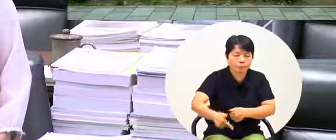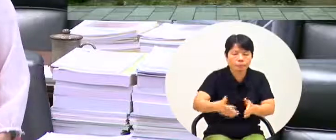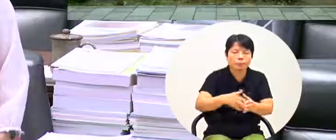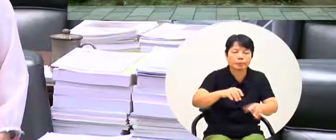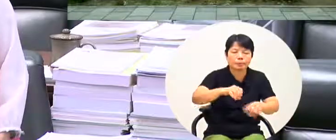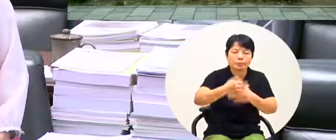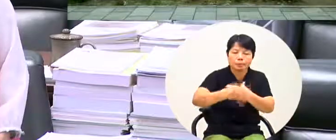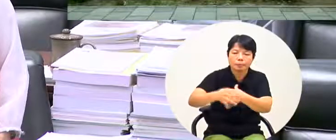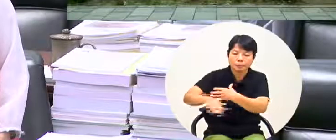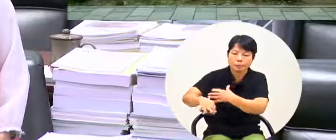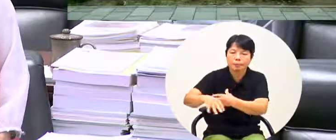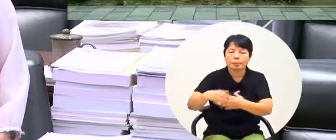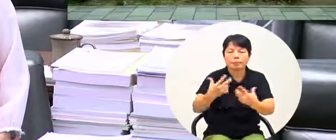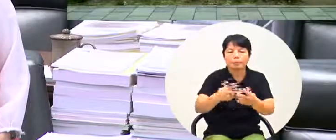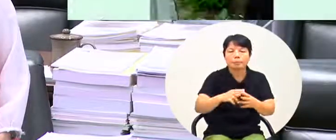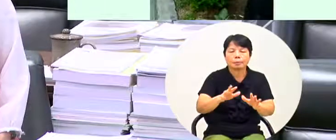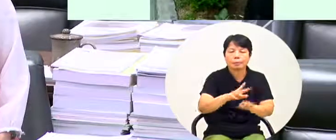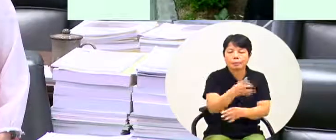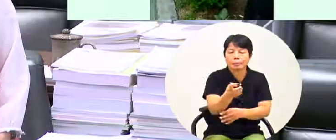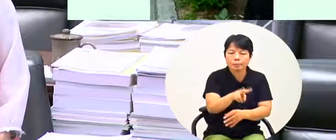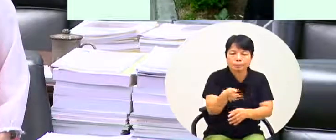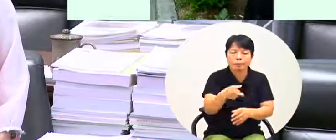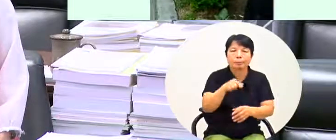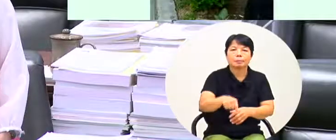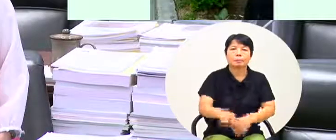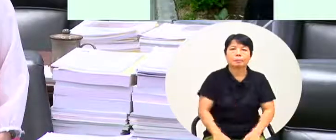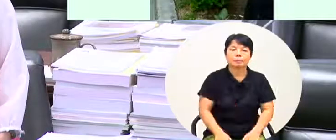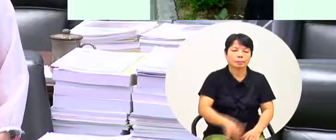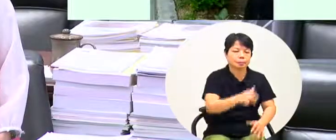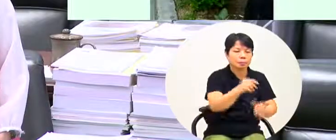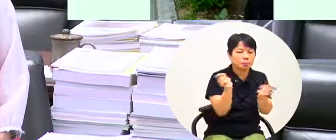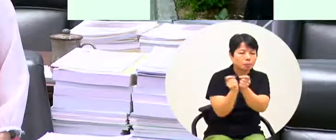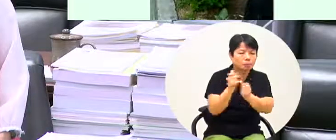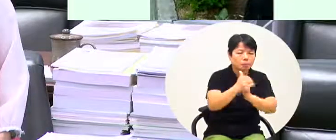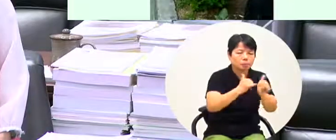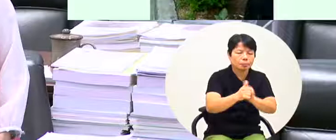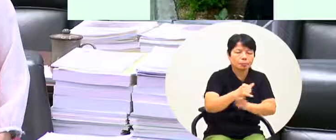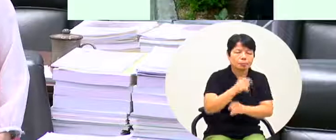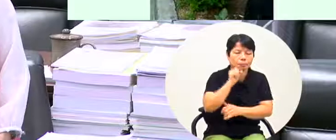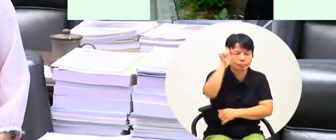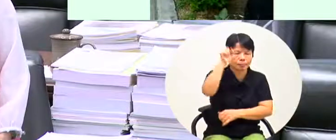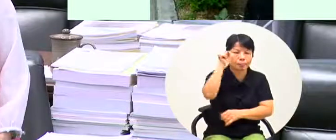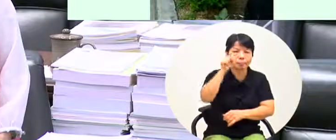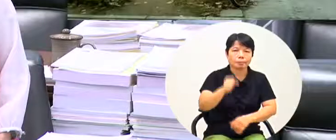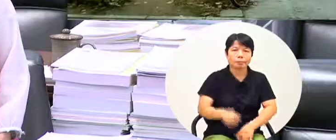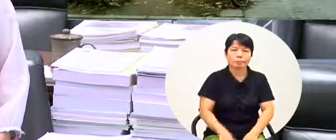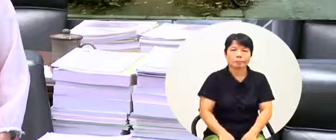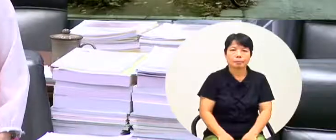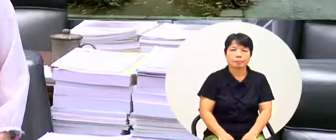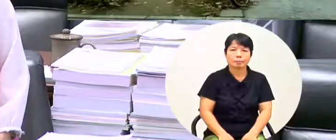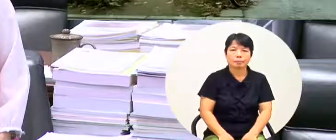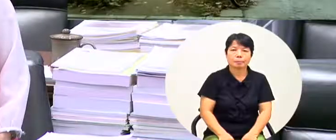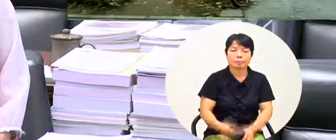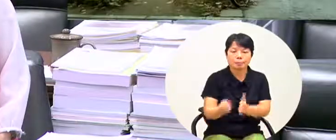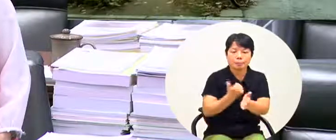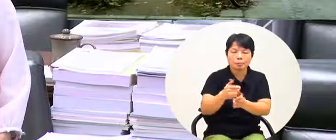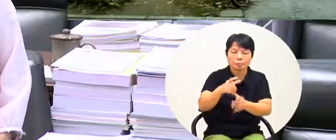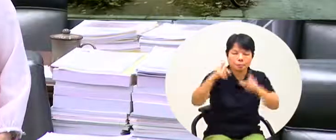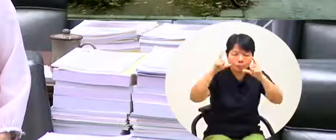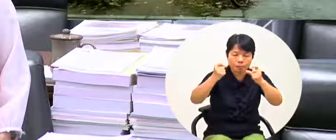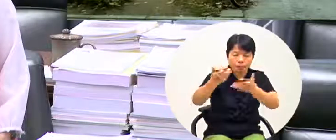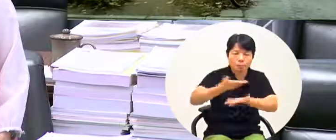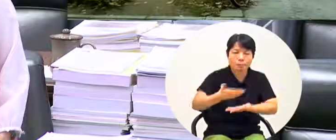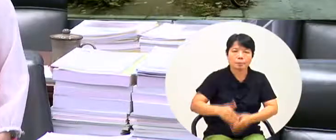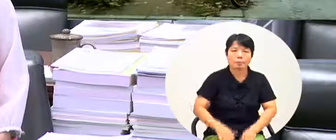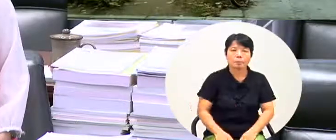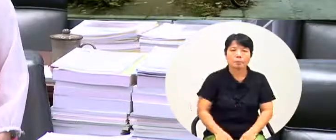那这边的居民一直在抗议哦，说你看他，这是刚刚我请他拍给我的现况。现